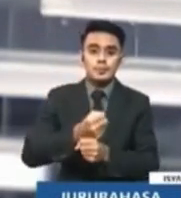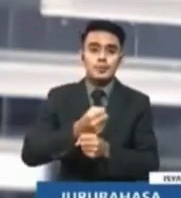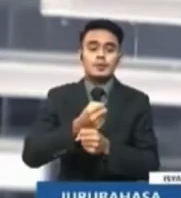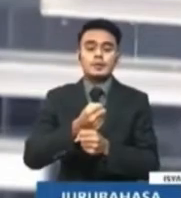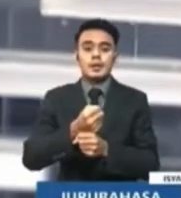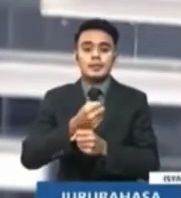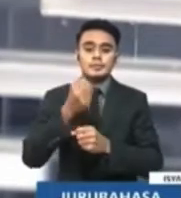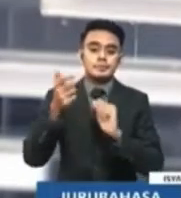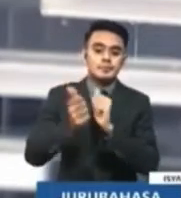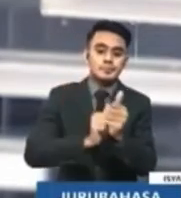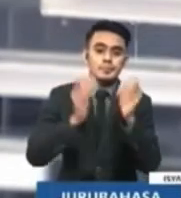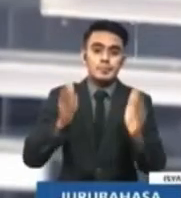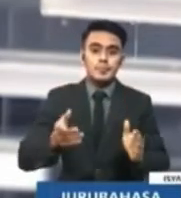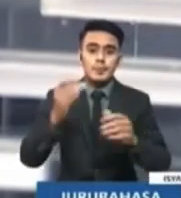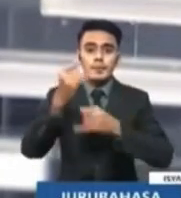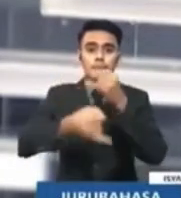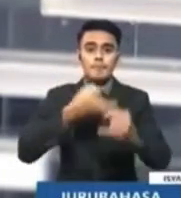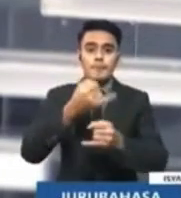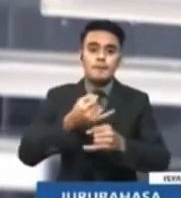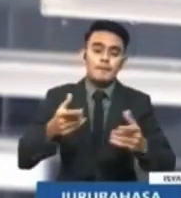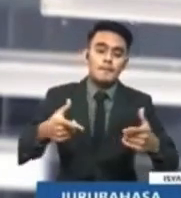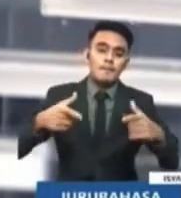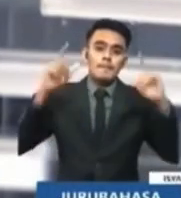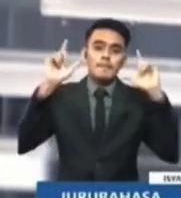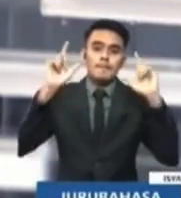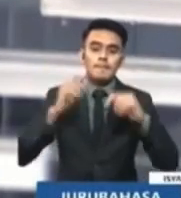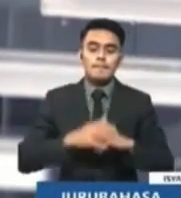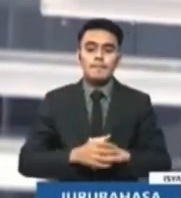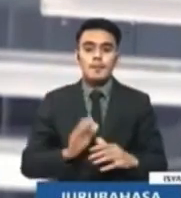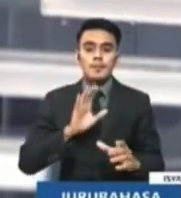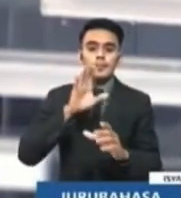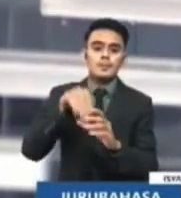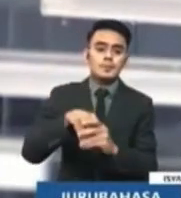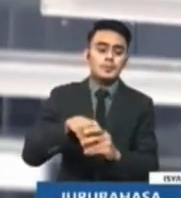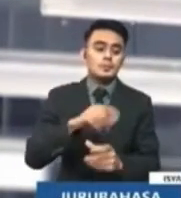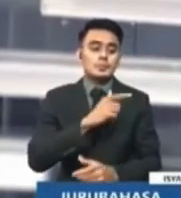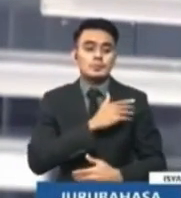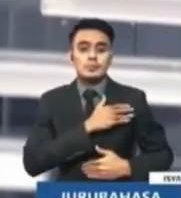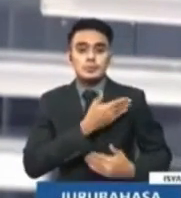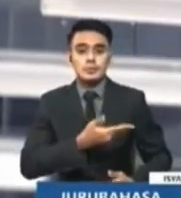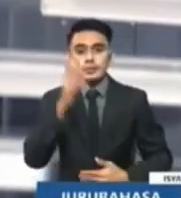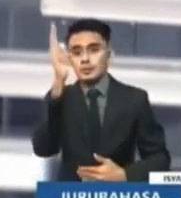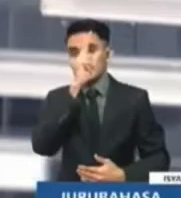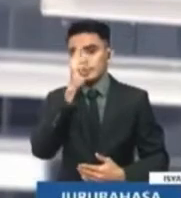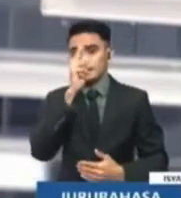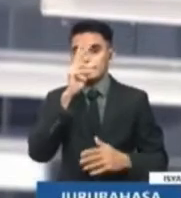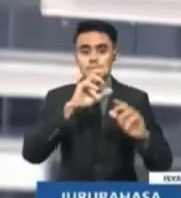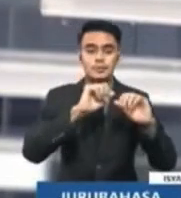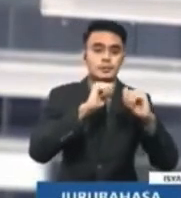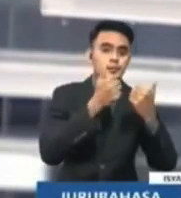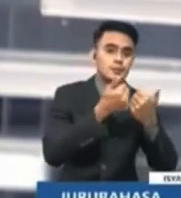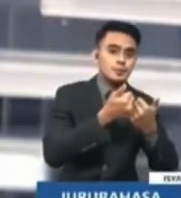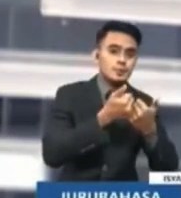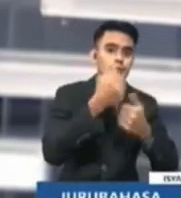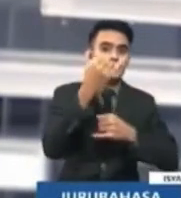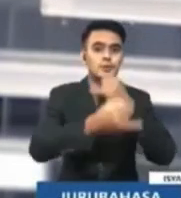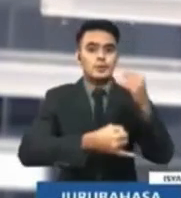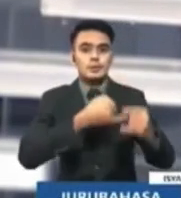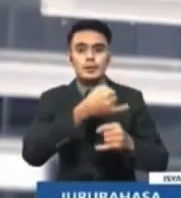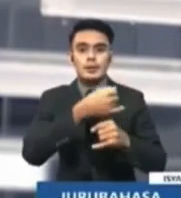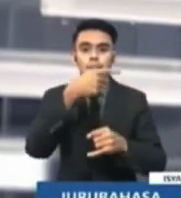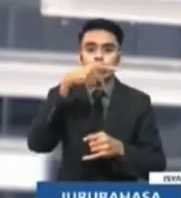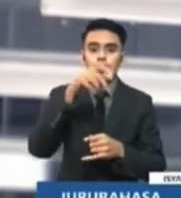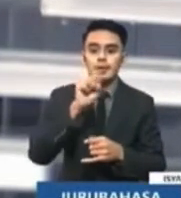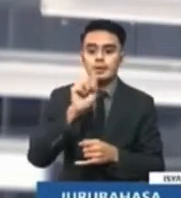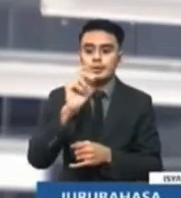bertaraf antarabangsa. Pelaburan ini meliputi komitmen kerajaan, peranan Persatuan Sukan Kebangsaan ataupun